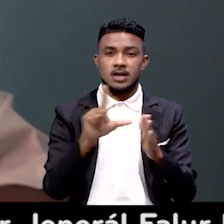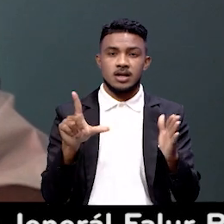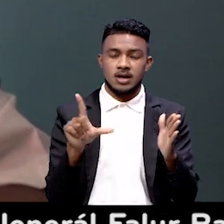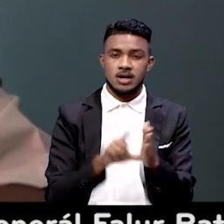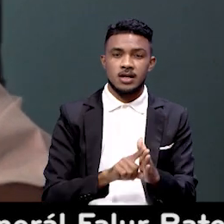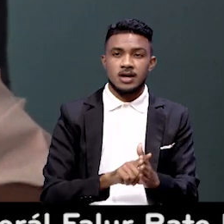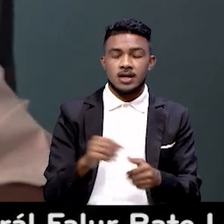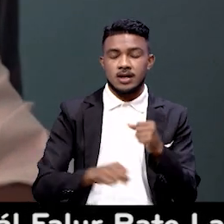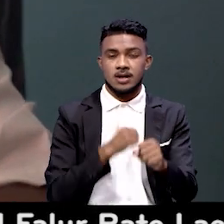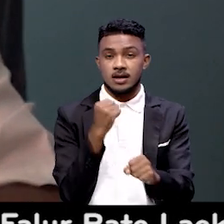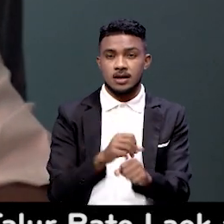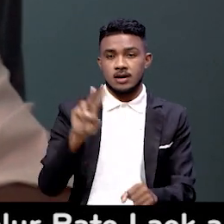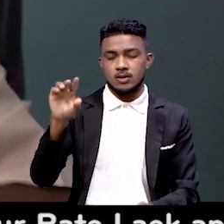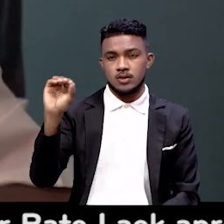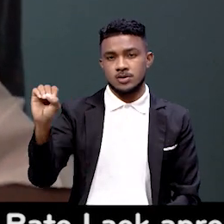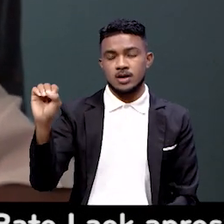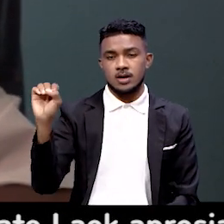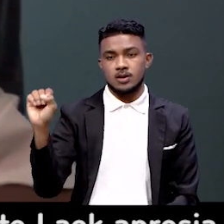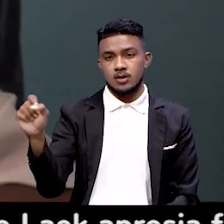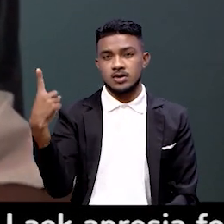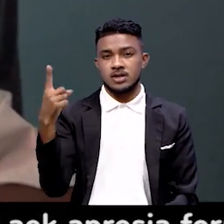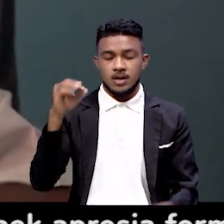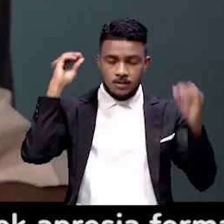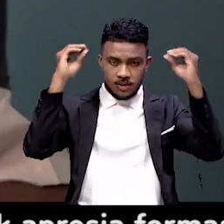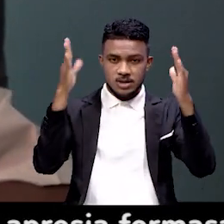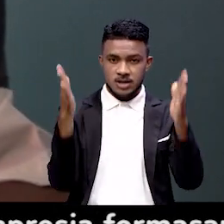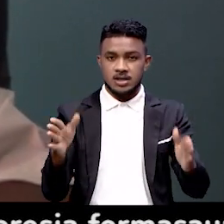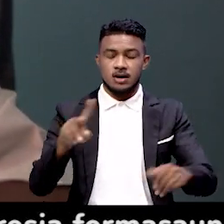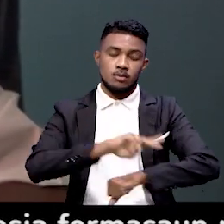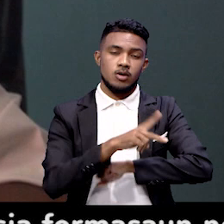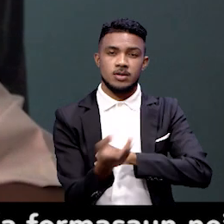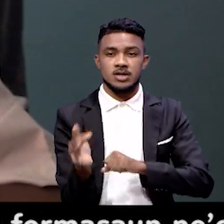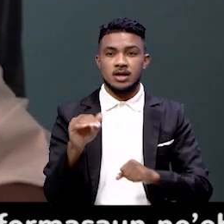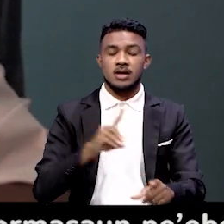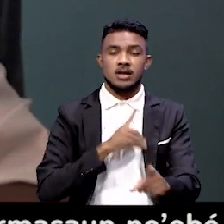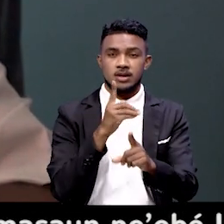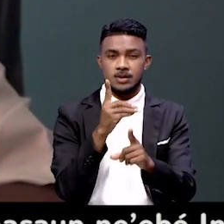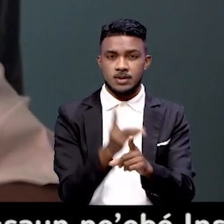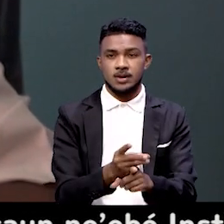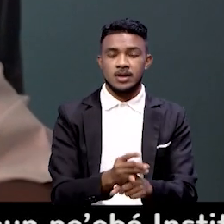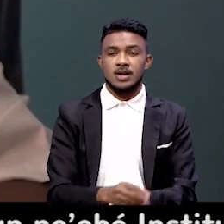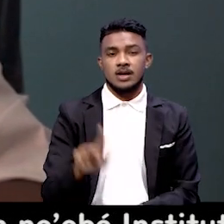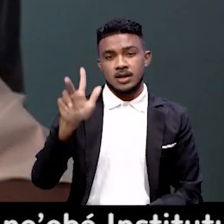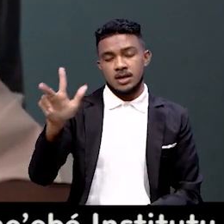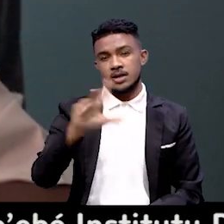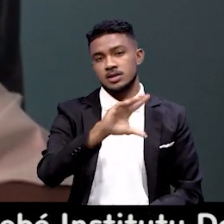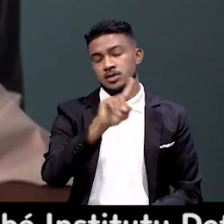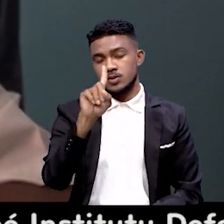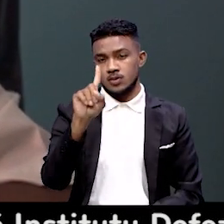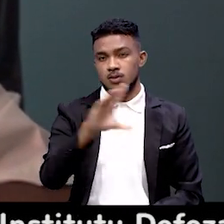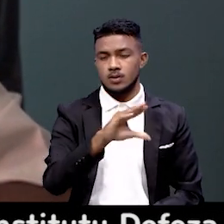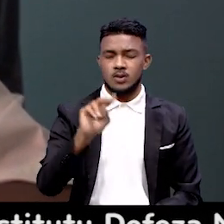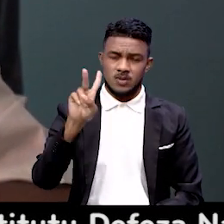2011 ia profesor balu mono la direta ba ia kategori ba eskalan 3 balu ia eskalan 1 balu ia eskalan